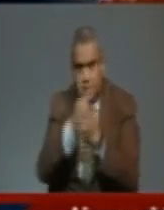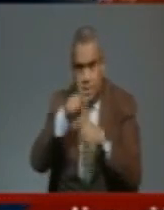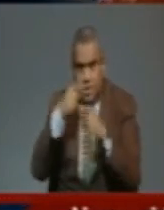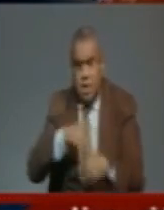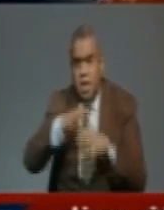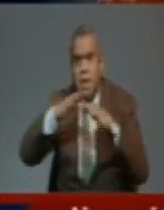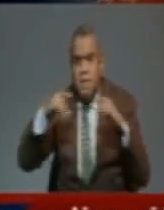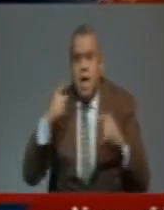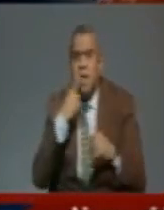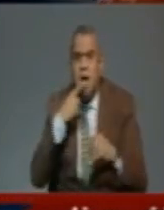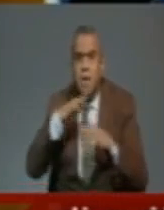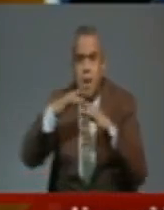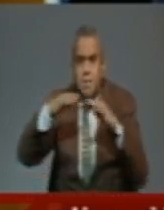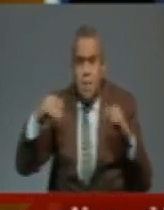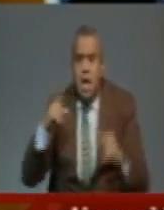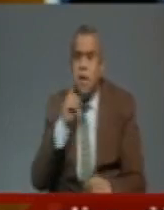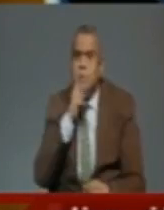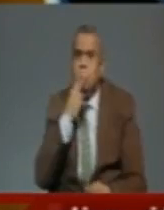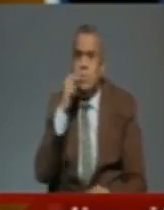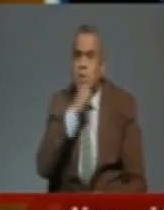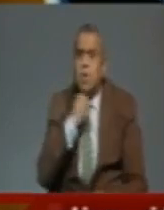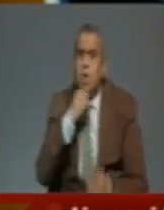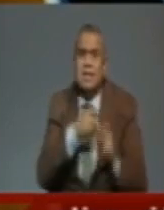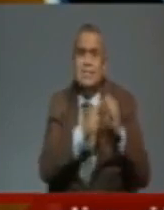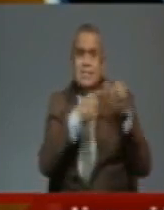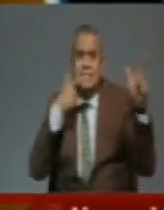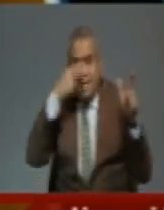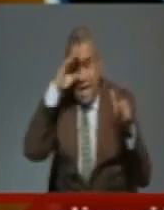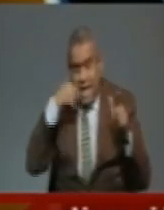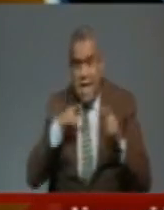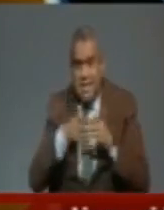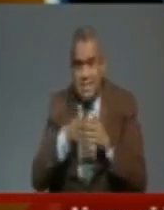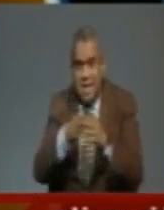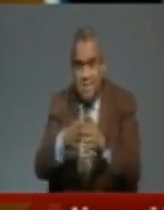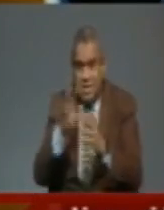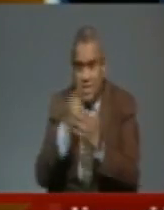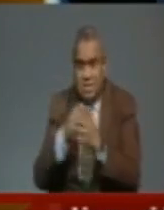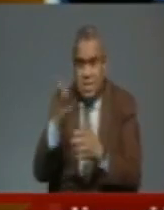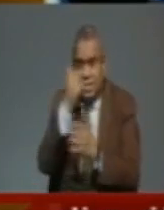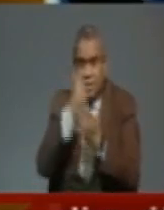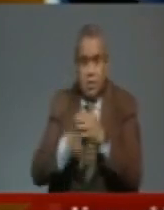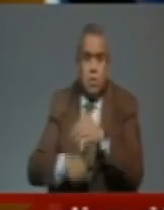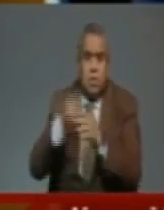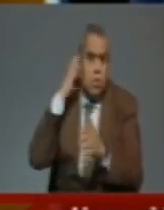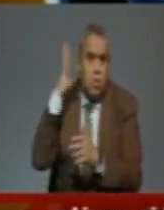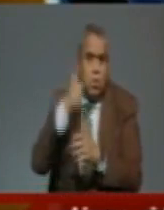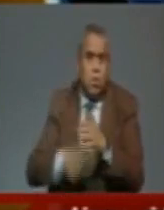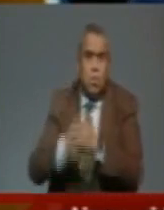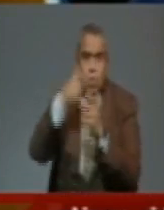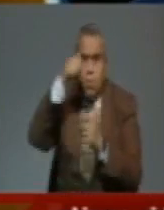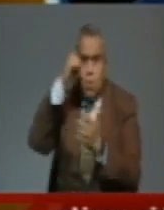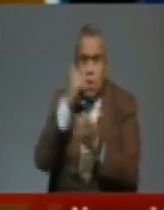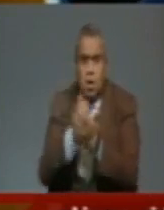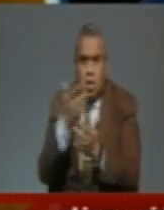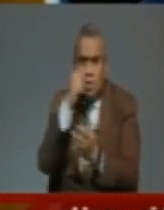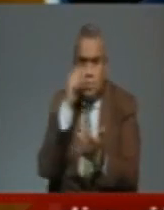المتوسط اتحطت على سياحه اليخوت، اصبح بيدفع رقم واحد في مكان واحد وبياخد